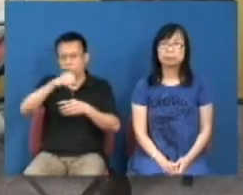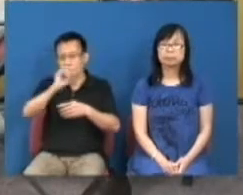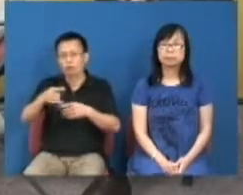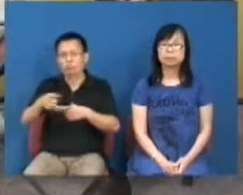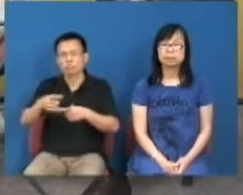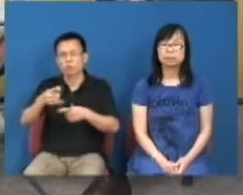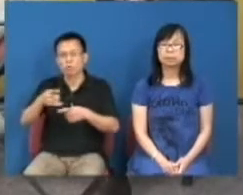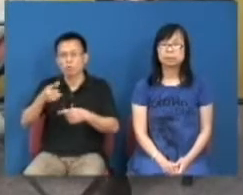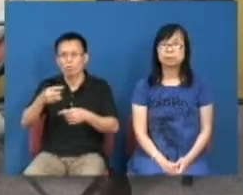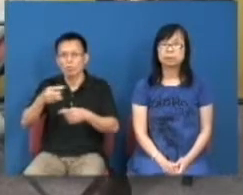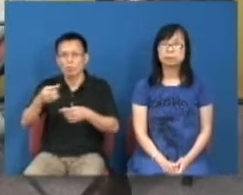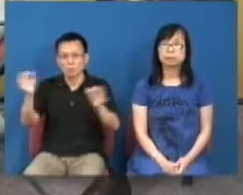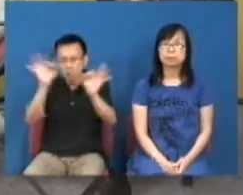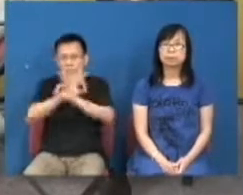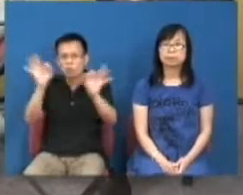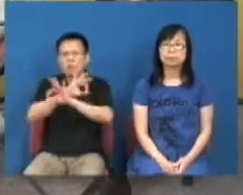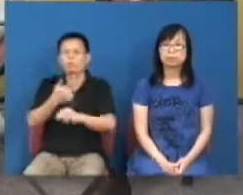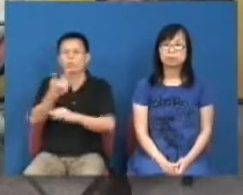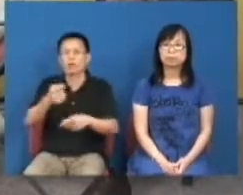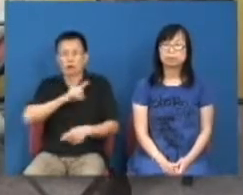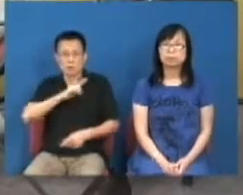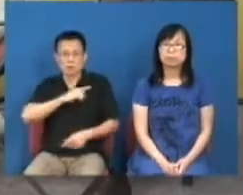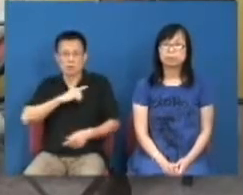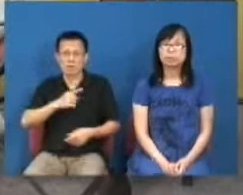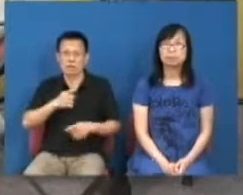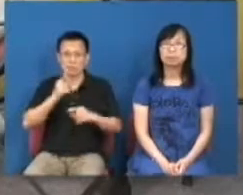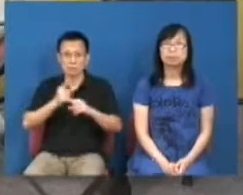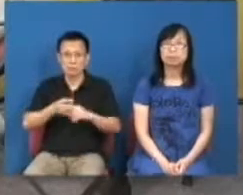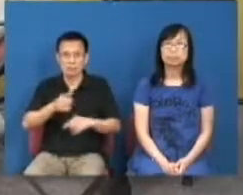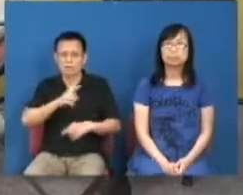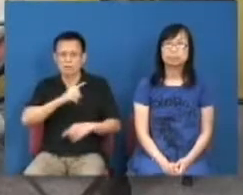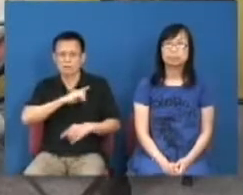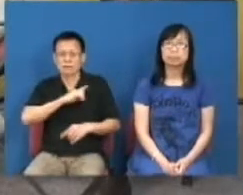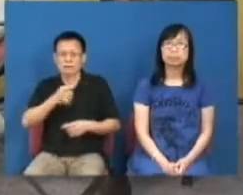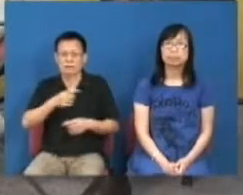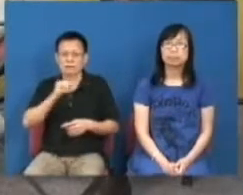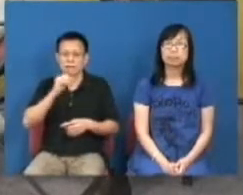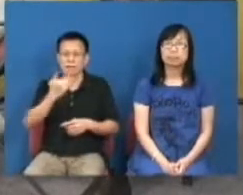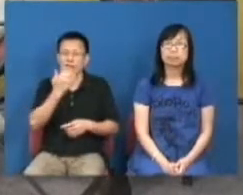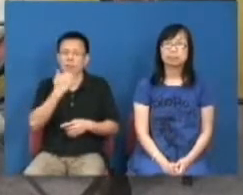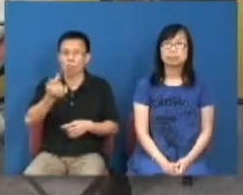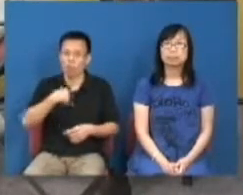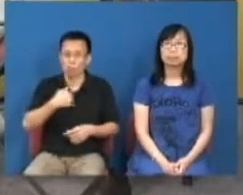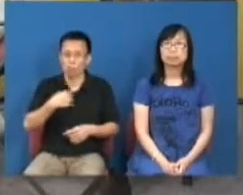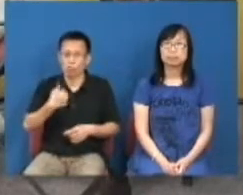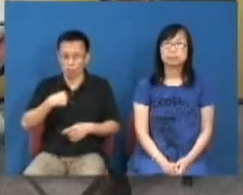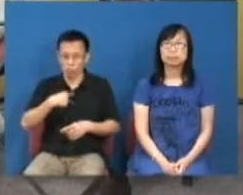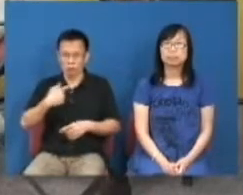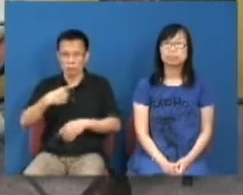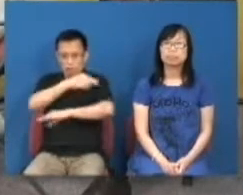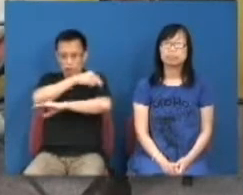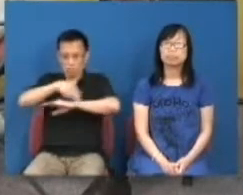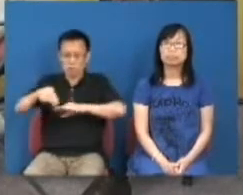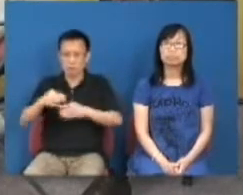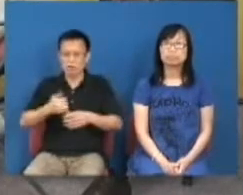錯對象。 這個我的親身經歷來的我真的被樓下的投訴過我漏水的， 是 的，我作為一個職師，我就跟